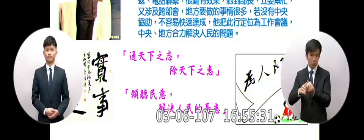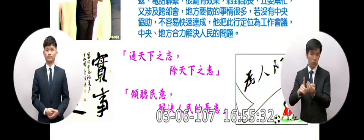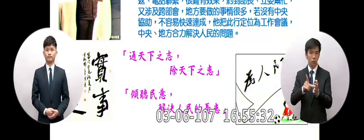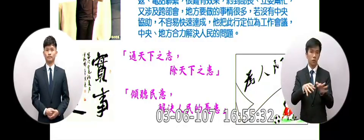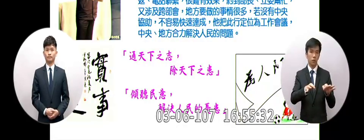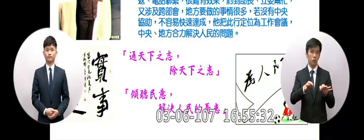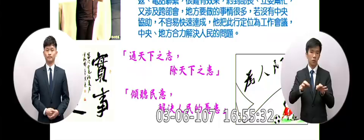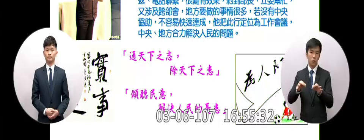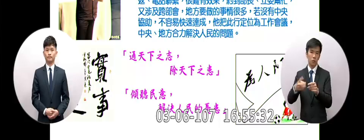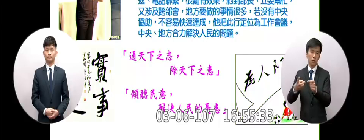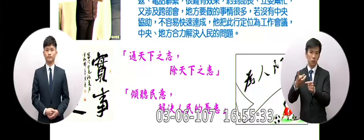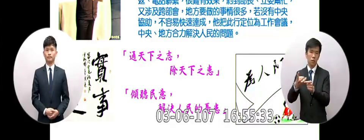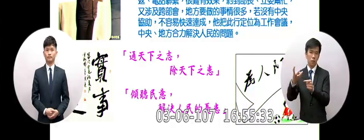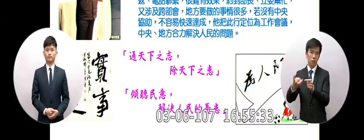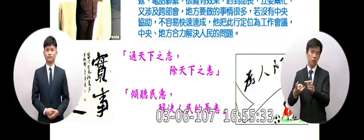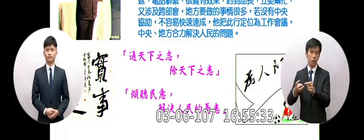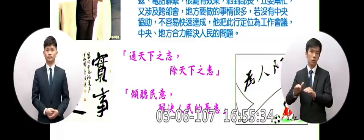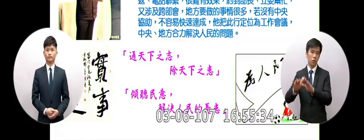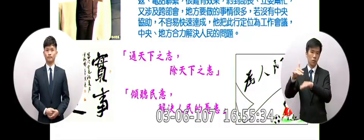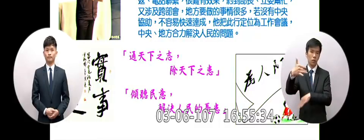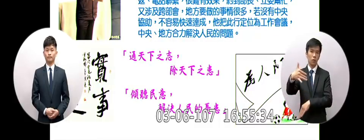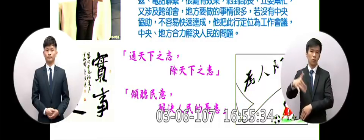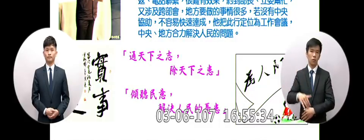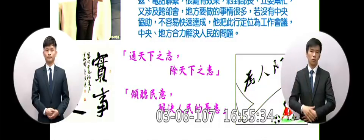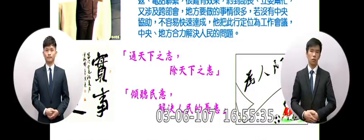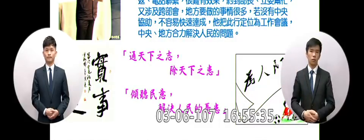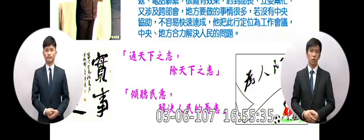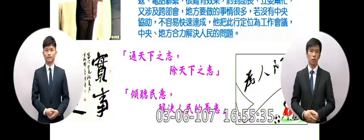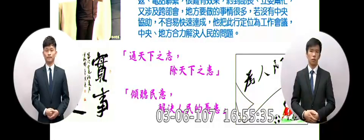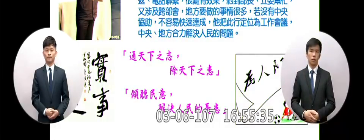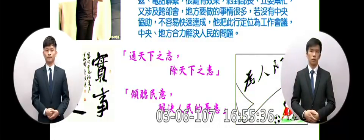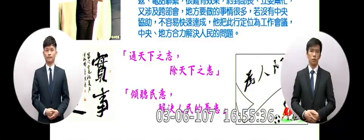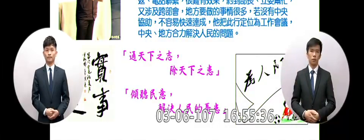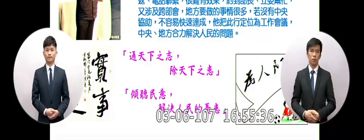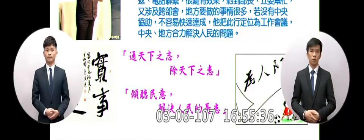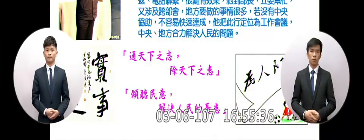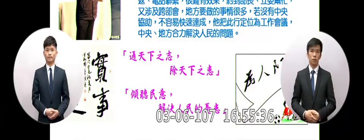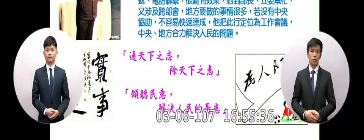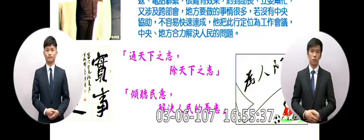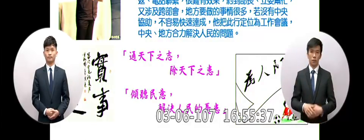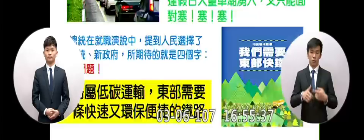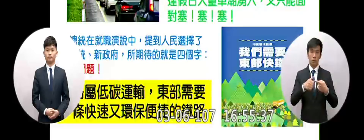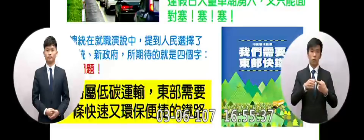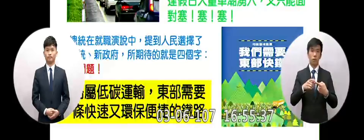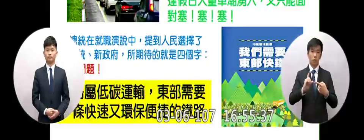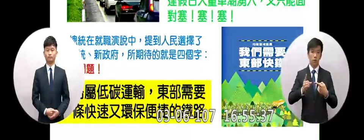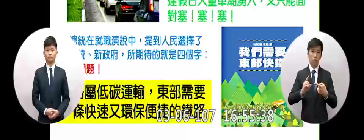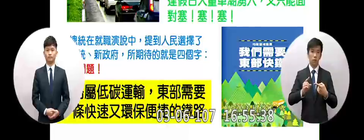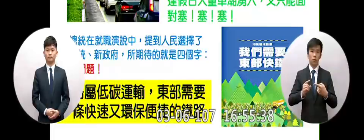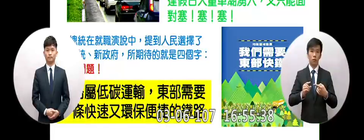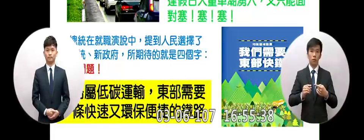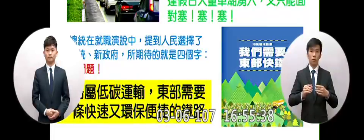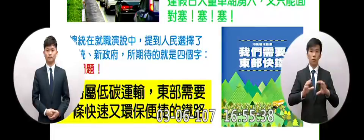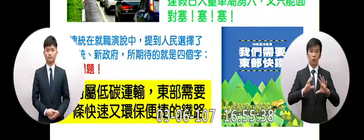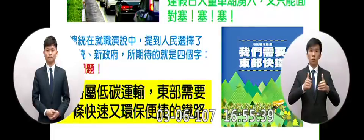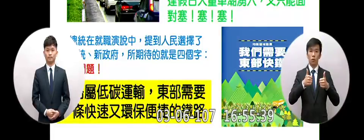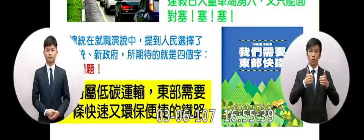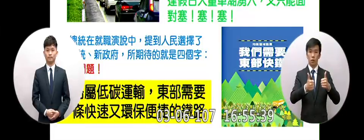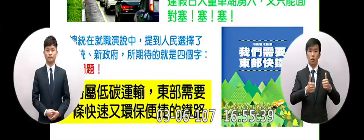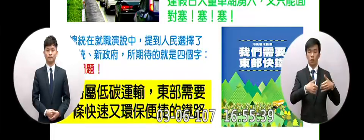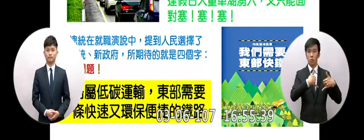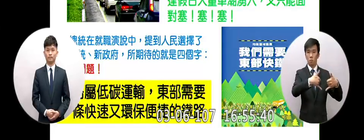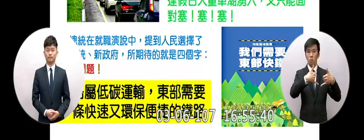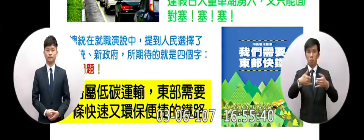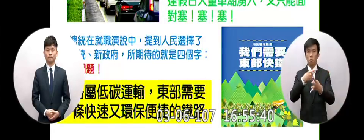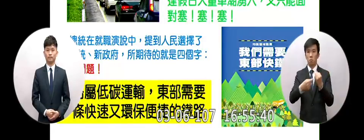直都没有进展哦。那第一项呢，我就提到这个国道呢，总共有八条，其中呢国道